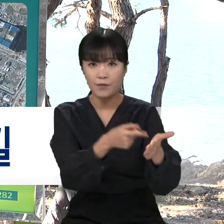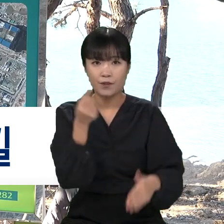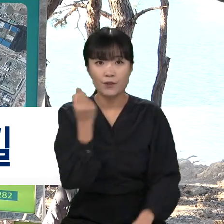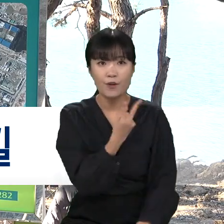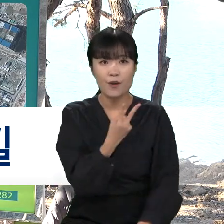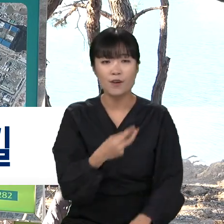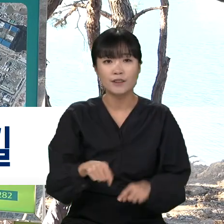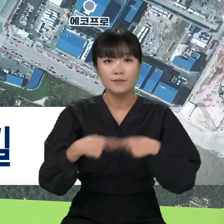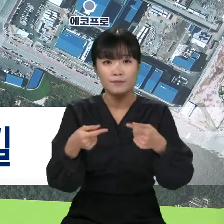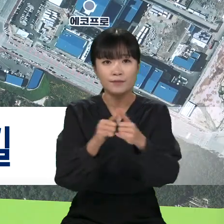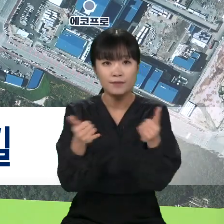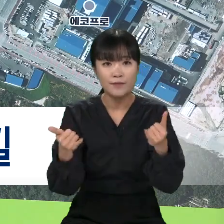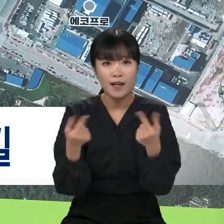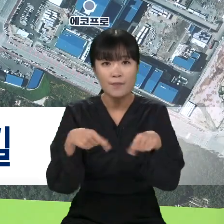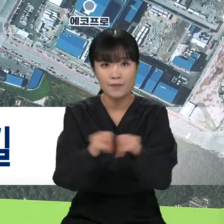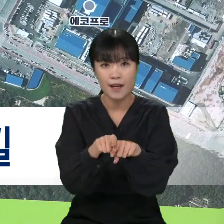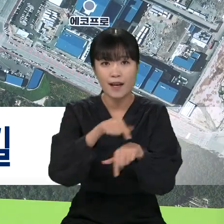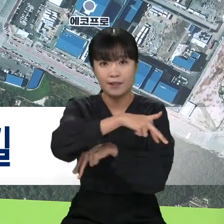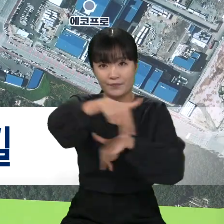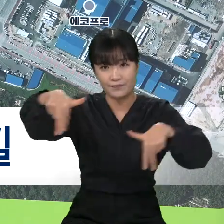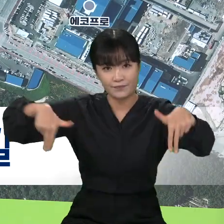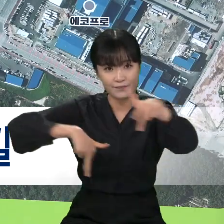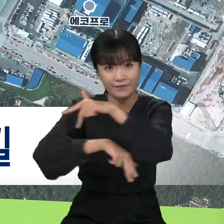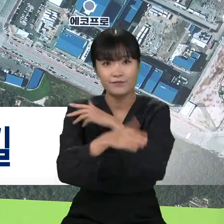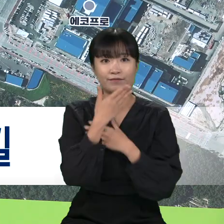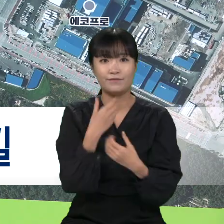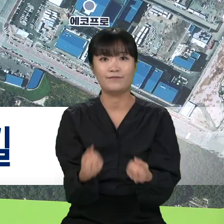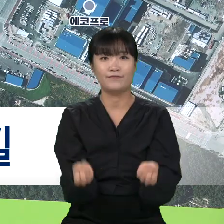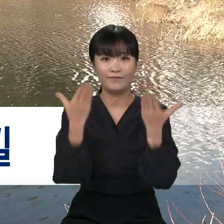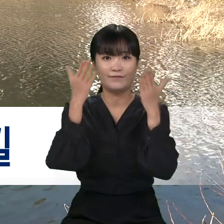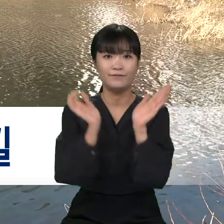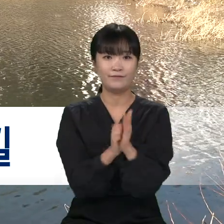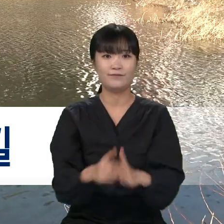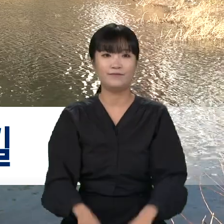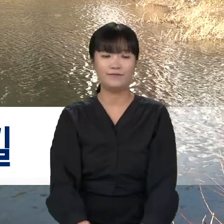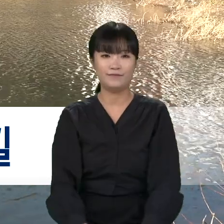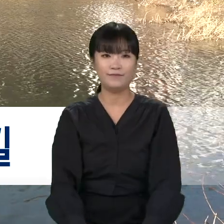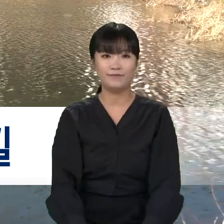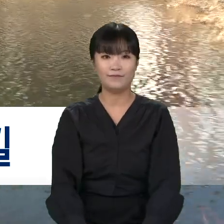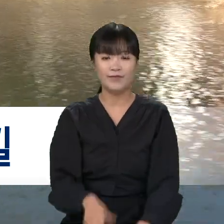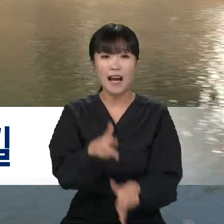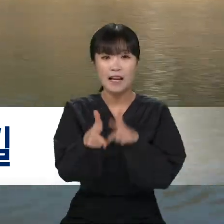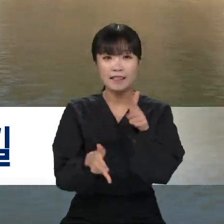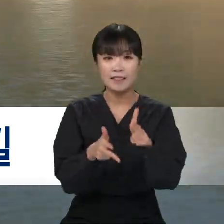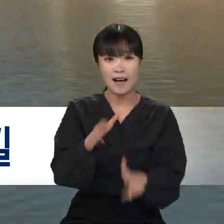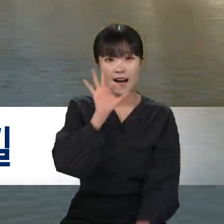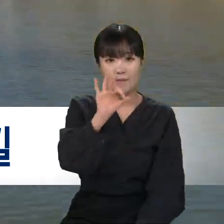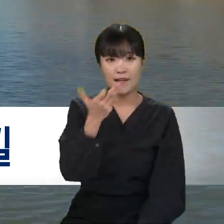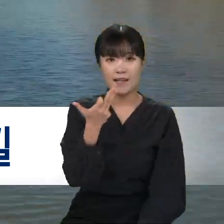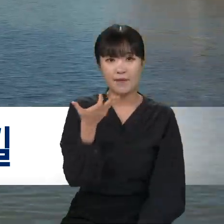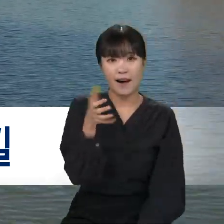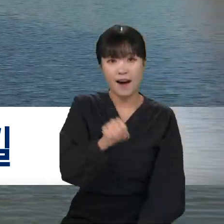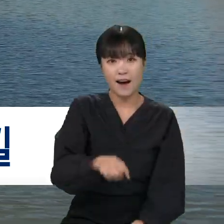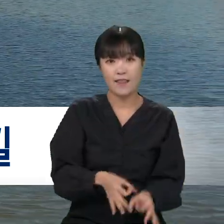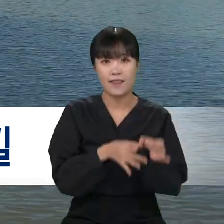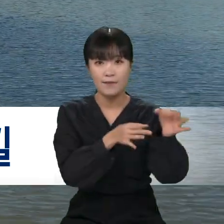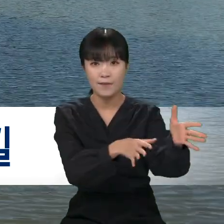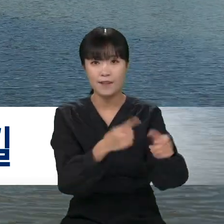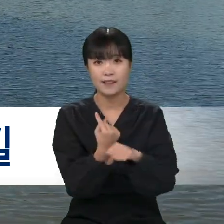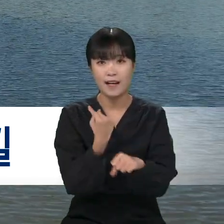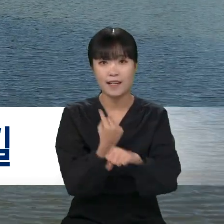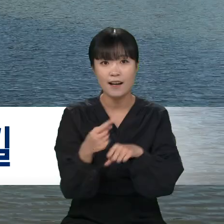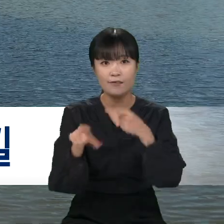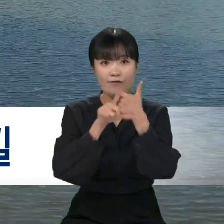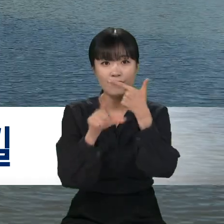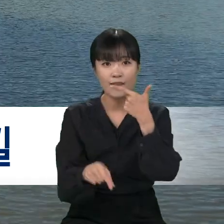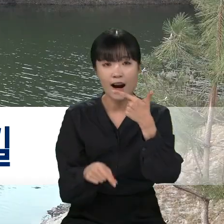참석자들이 함께 둘레길을 걸으며 천마저수지 둘레길 조성을 축하했습니다 시은 사업비 18억